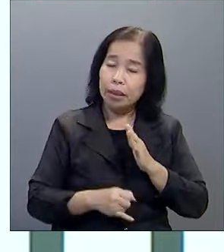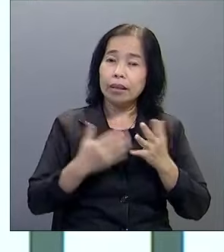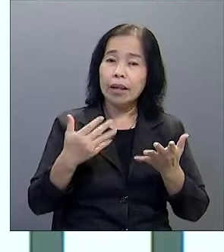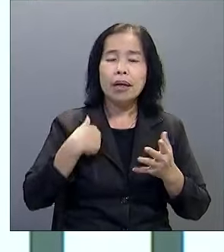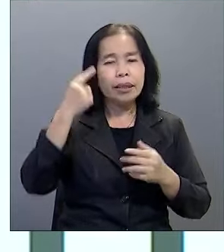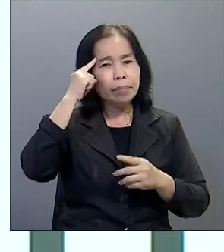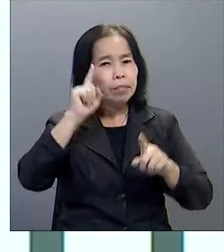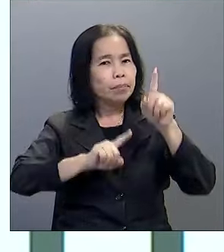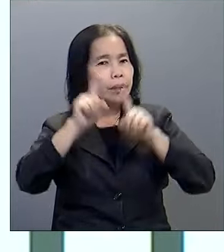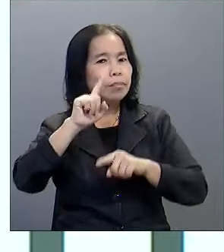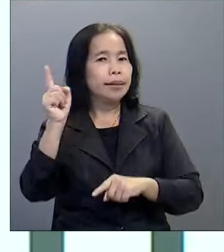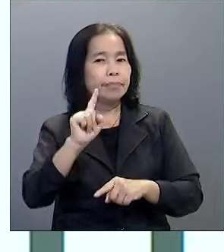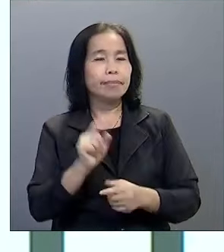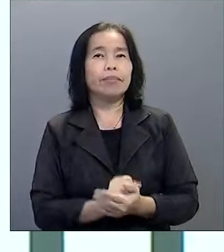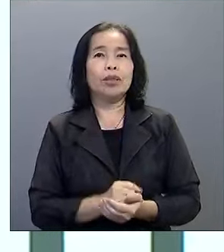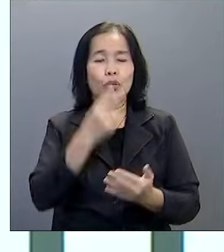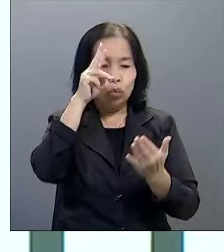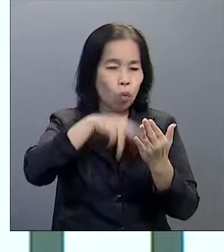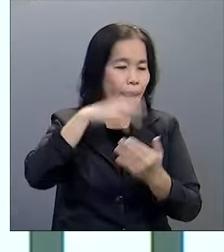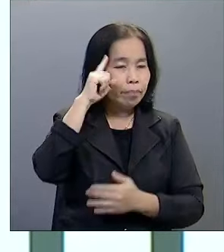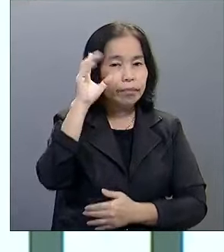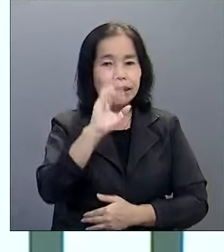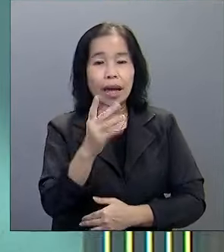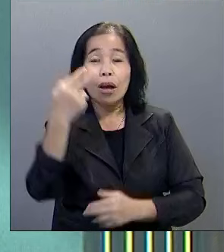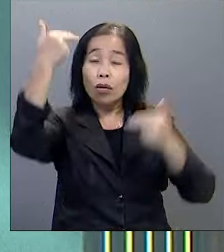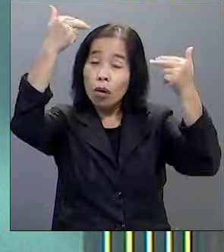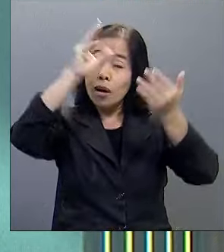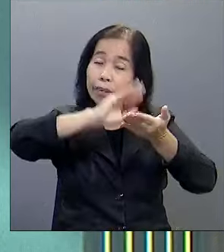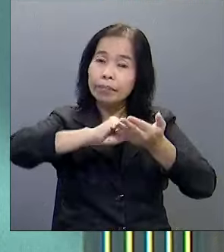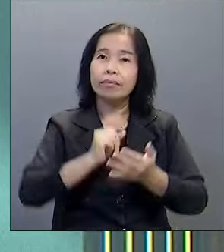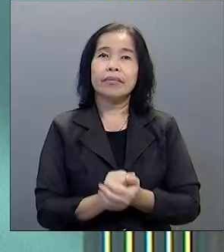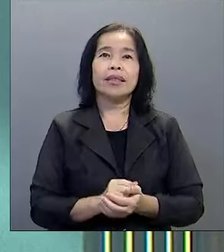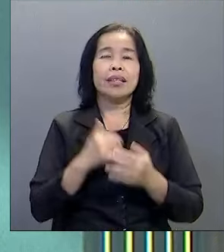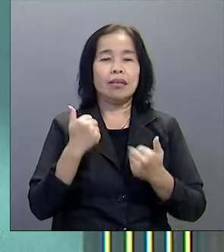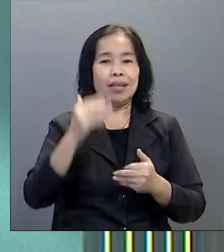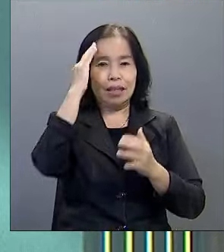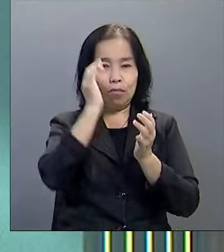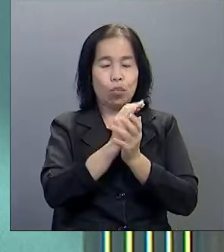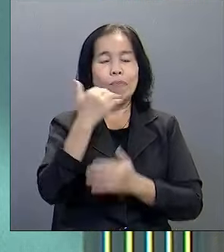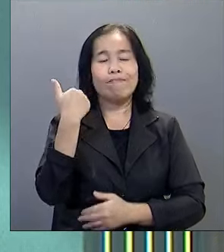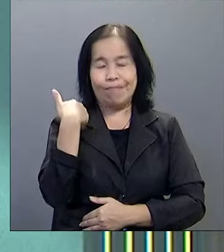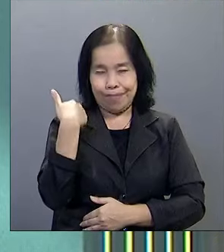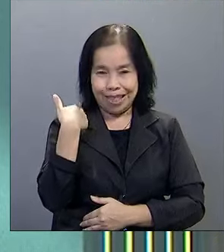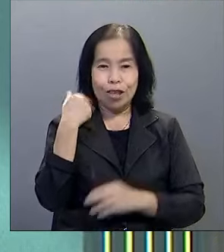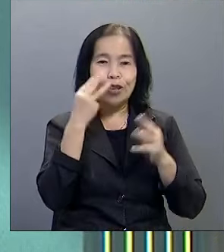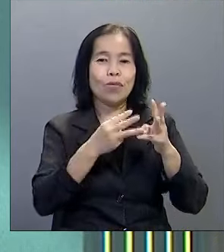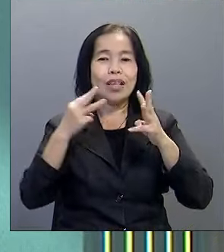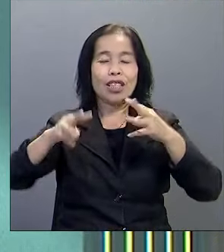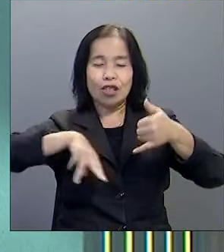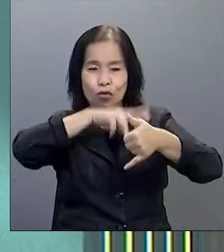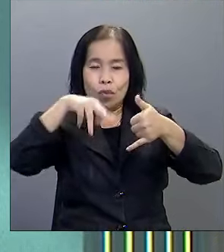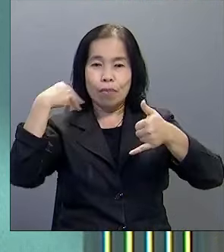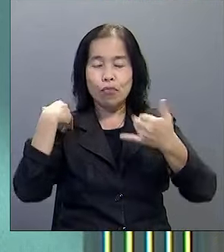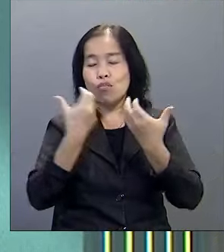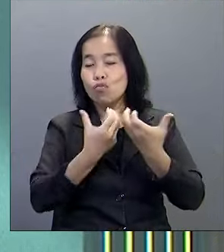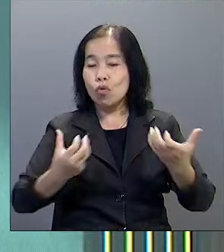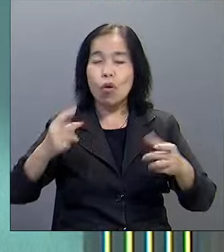เมินก่อนทจะตัดคะแนนดูจากอะไรครั จากกลองนี้ครัตอนนี้ครั ตำรวจเครองมอมมทั้งกลองมทั้งอุปกรณ์รวม